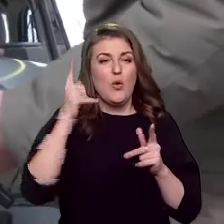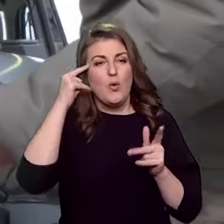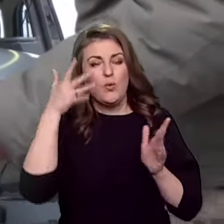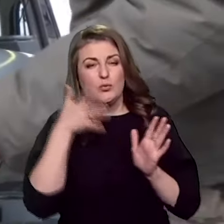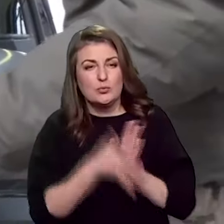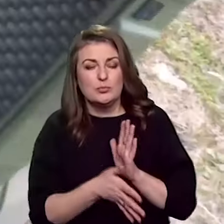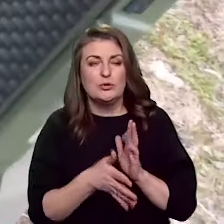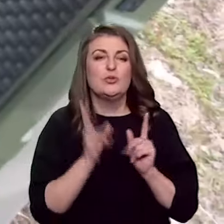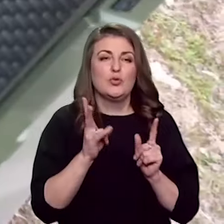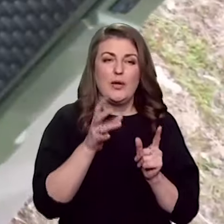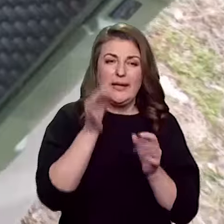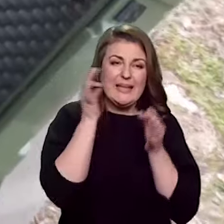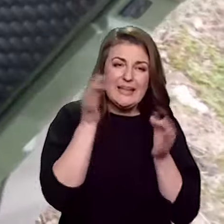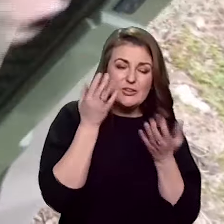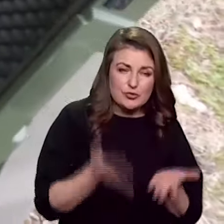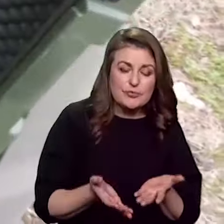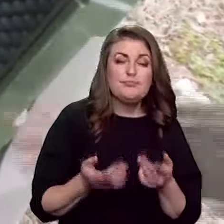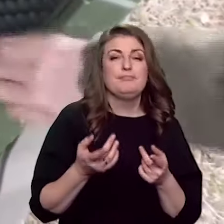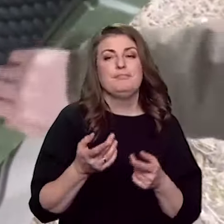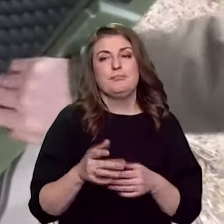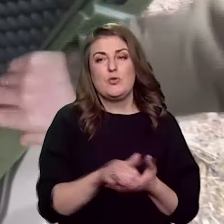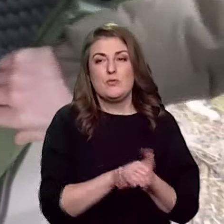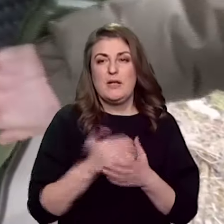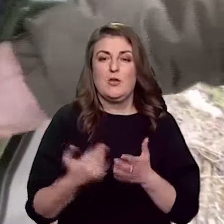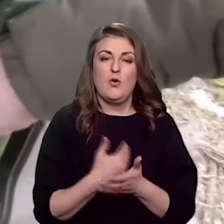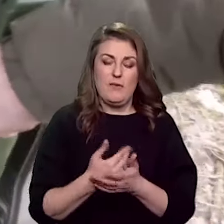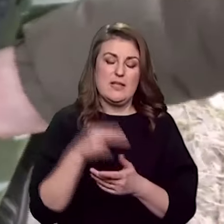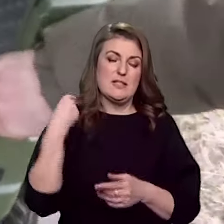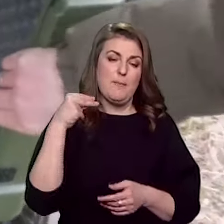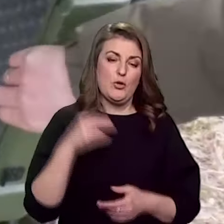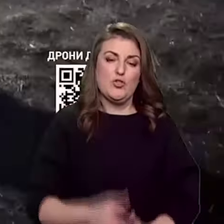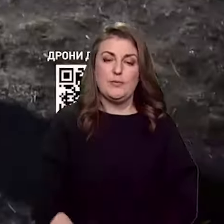розумніший, хто хитріший. Маргарита Галіч, Андрій Варіонов, Суспільне новини, Запоріжжя.